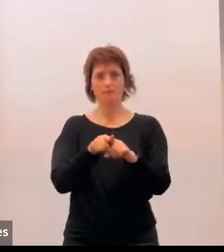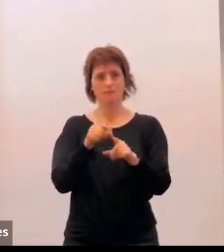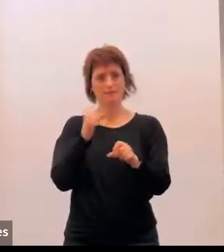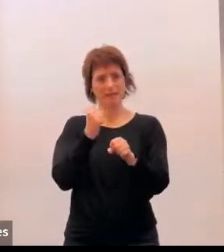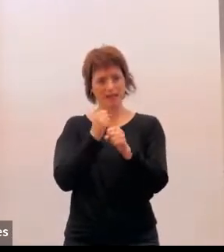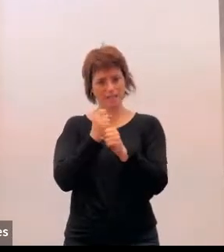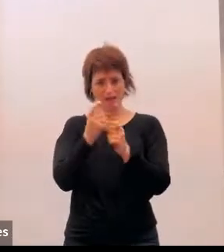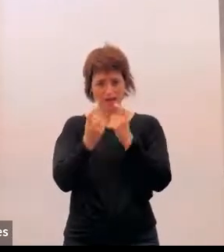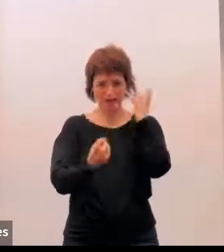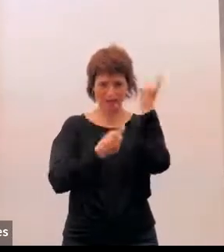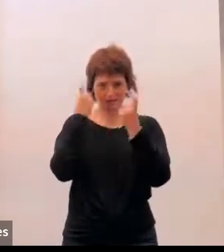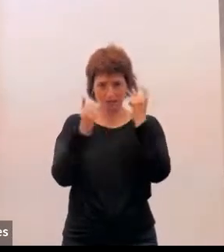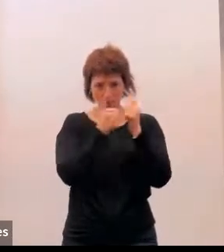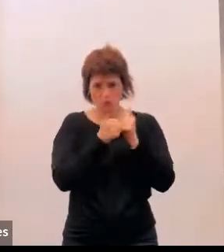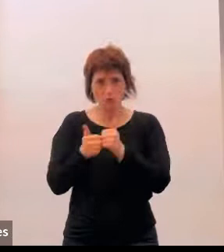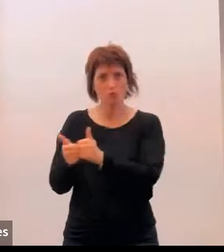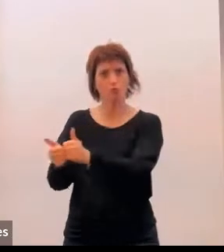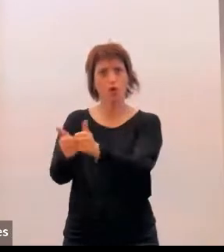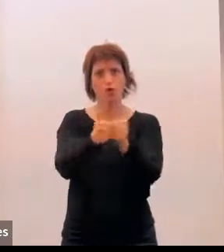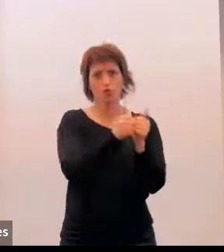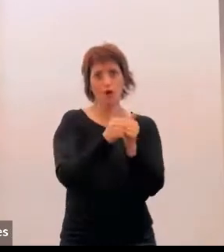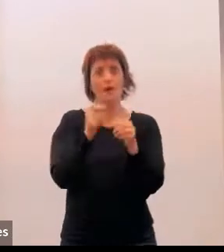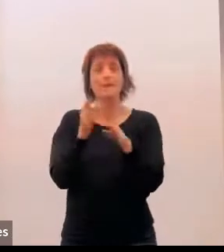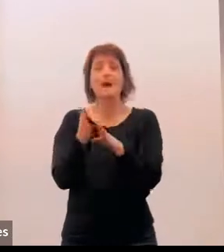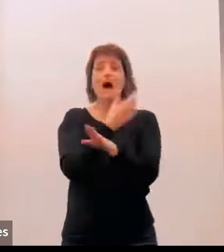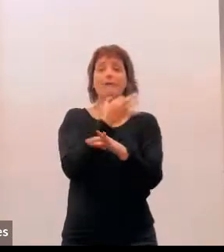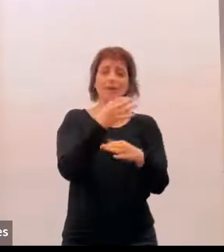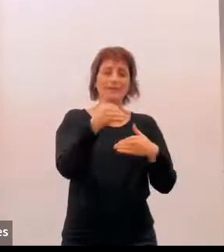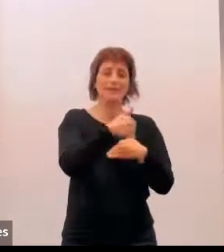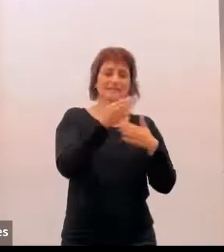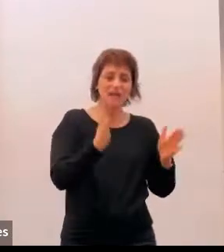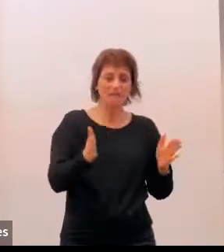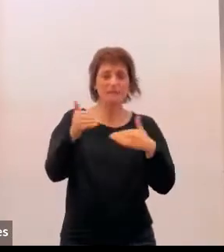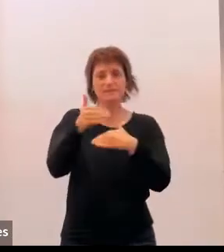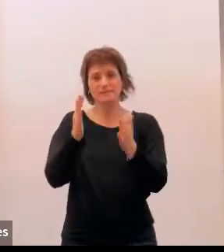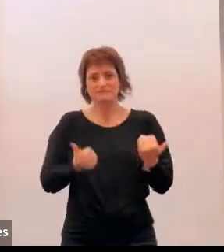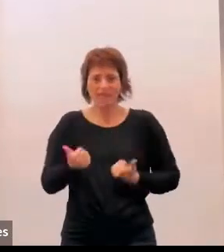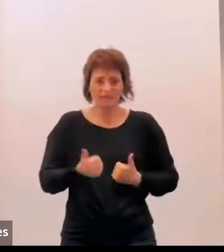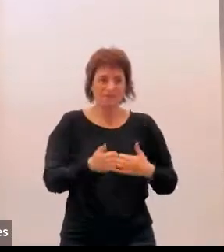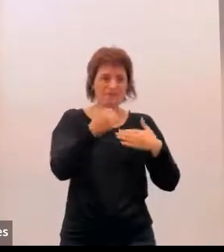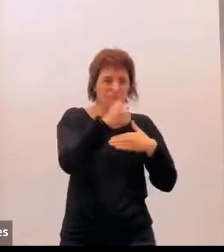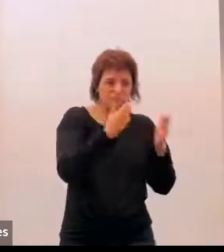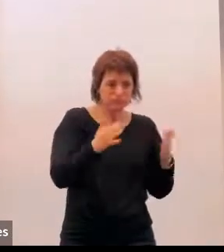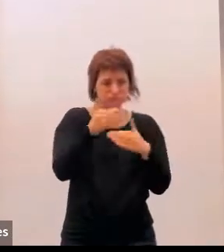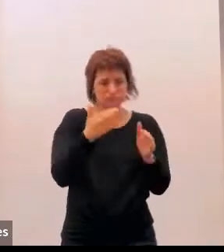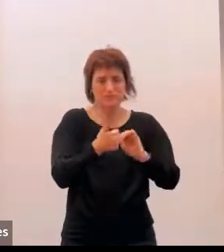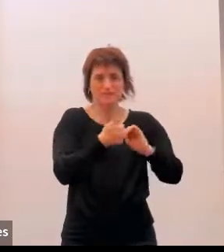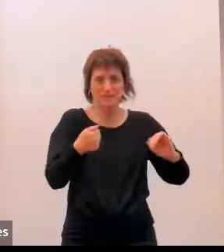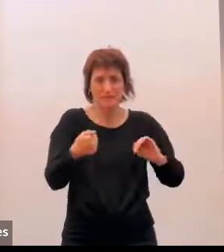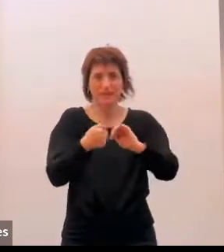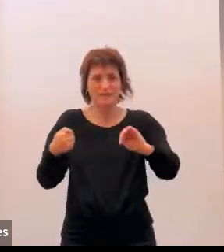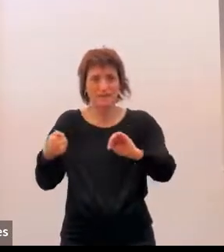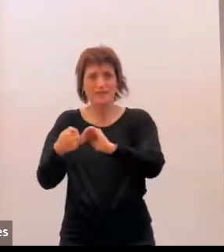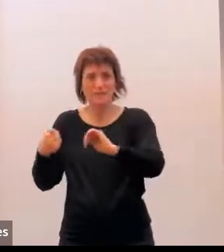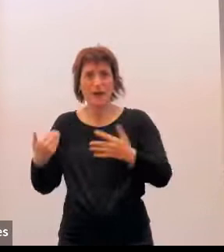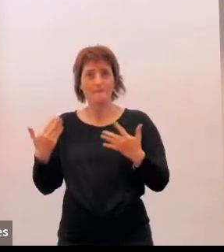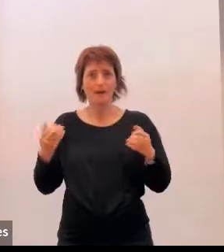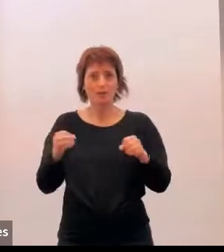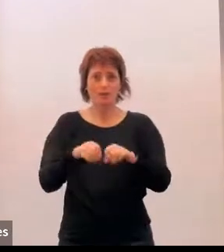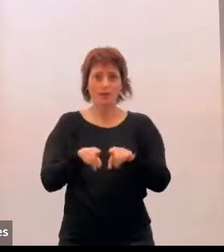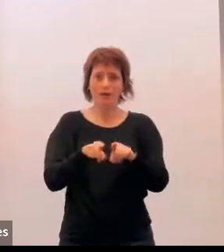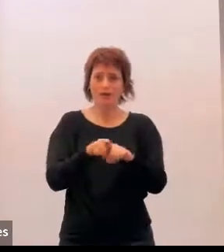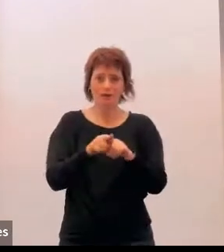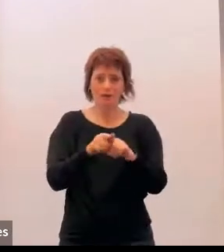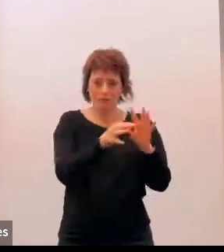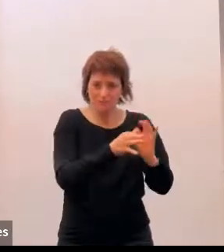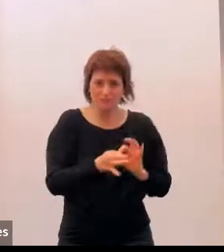réflexion commune là où il y avait des services différenciés. Et je pense que ce sera